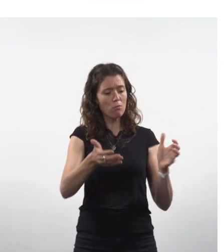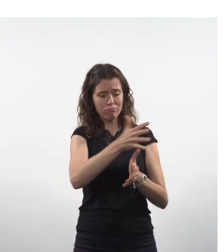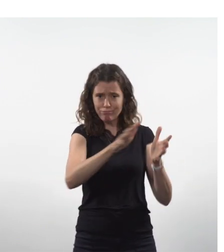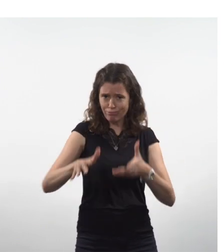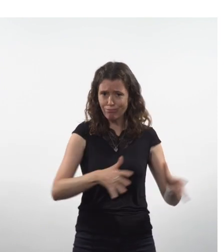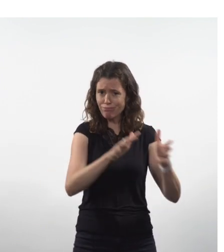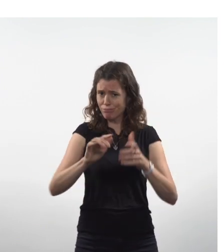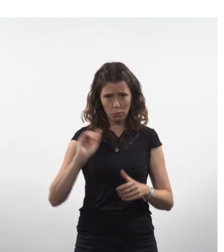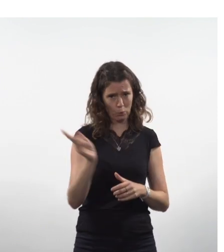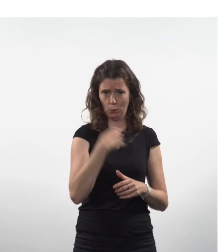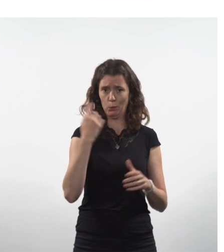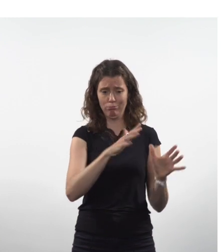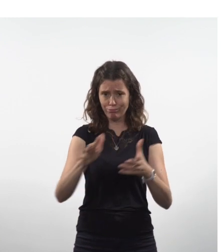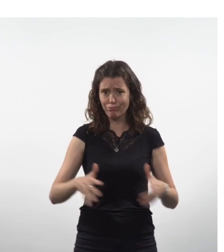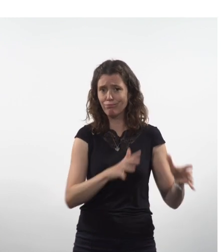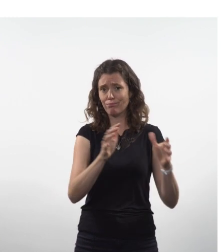en langue des signes.